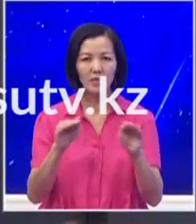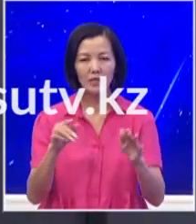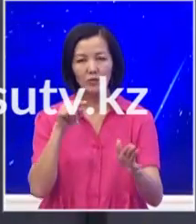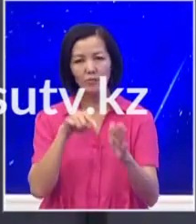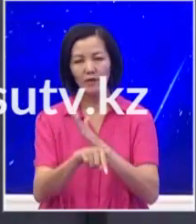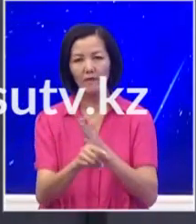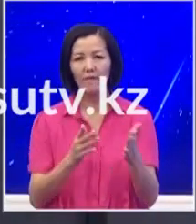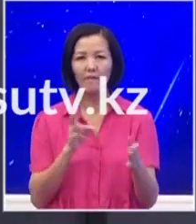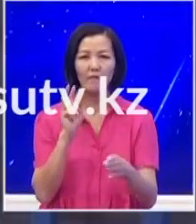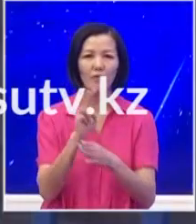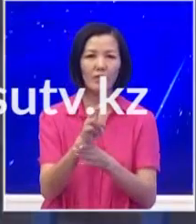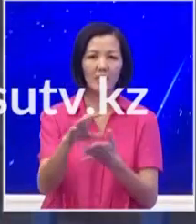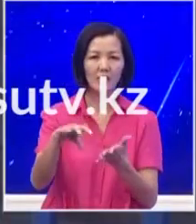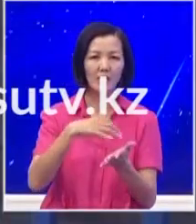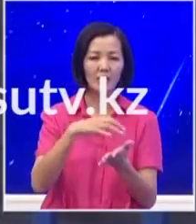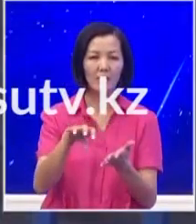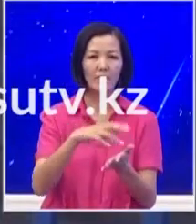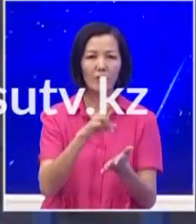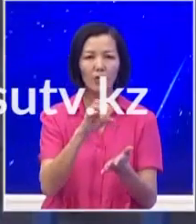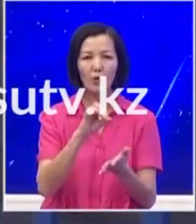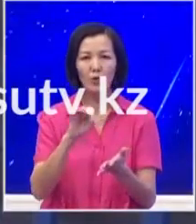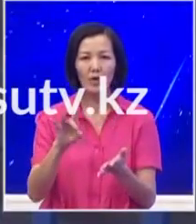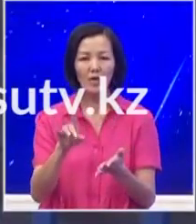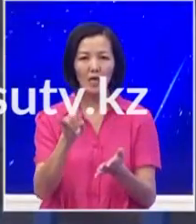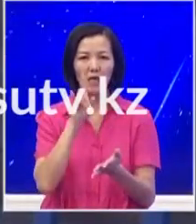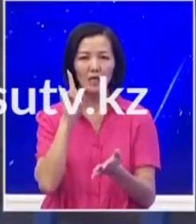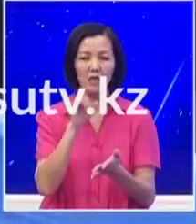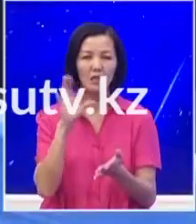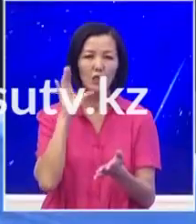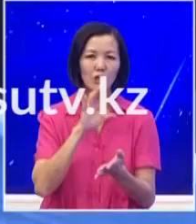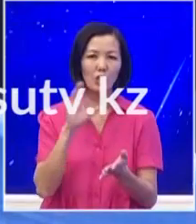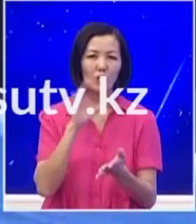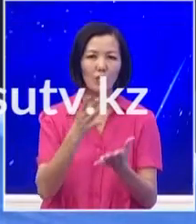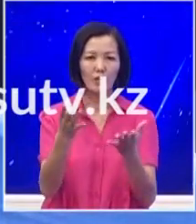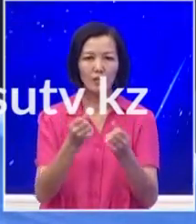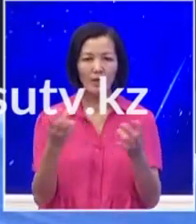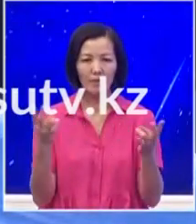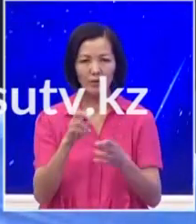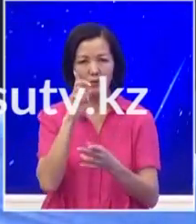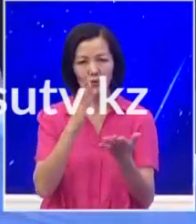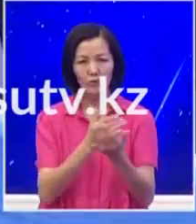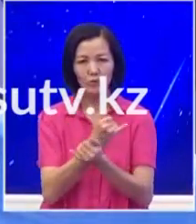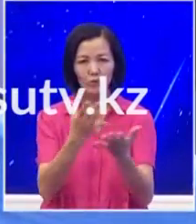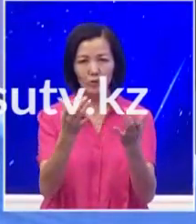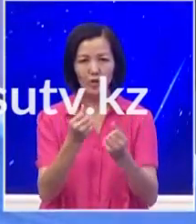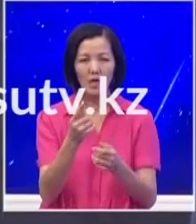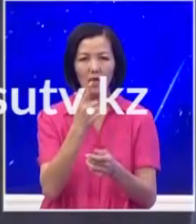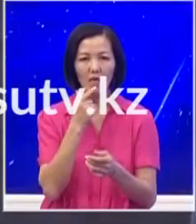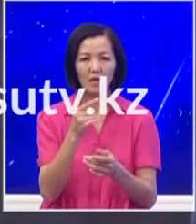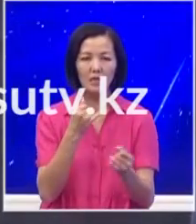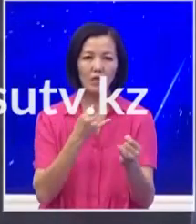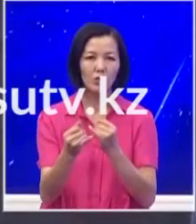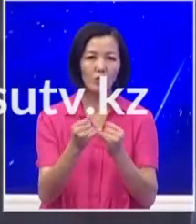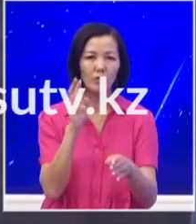входе через сканирование QR-кода. Синие и зеленые могут получить необходимую государственную услугу, а для красных и желтых